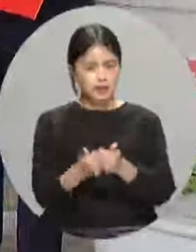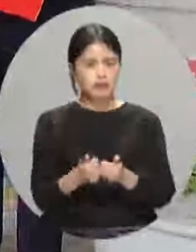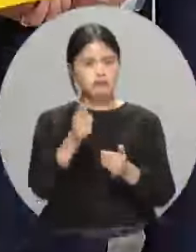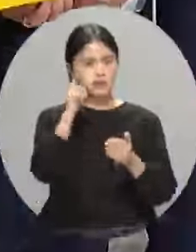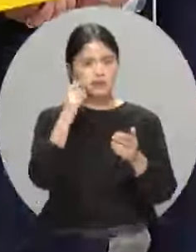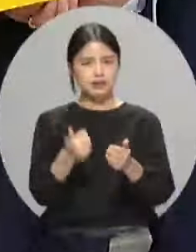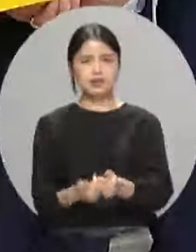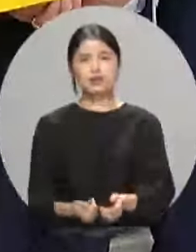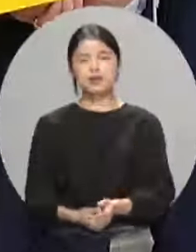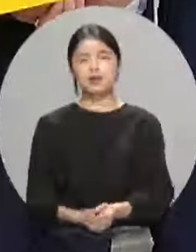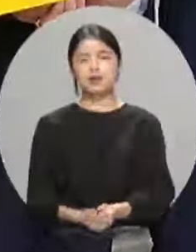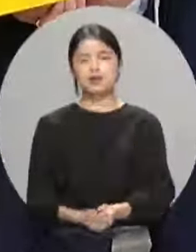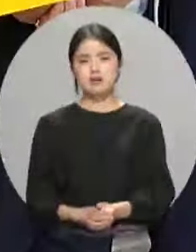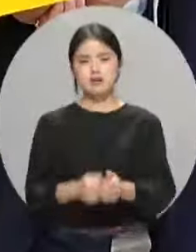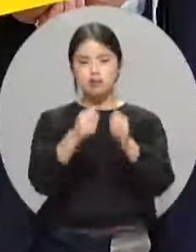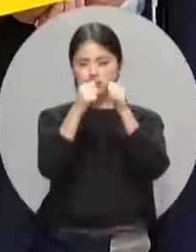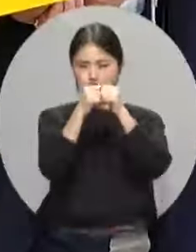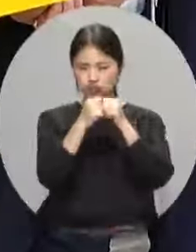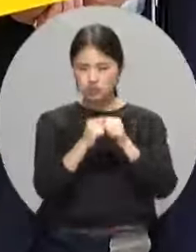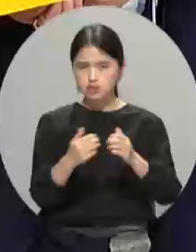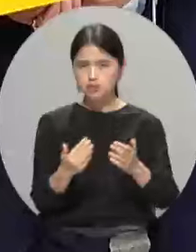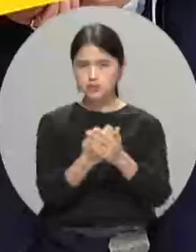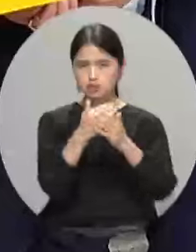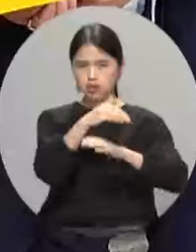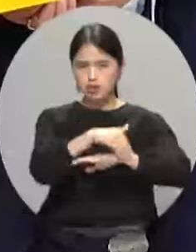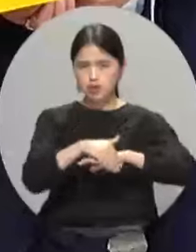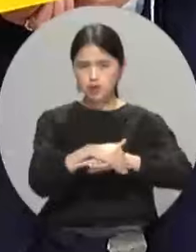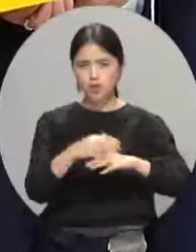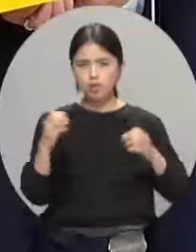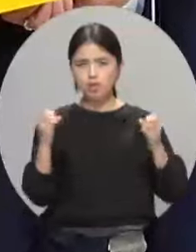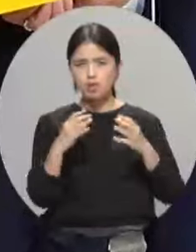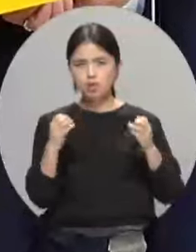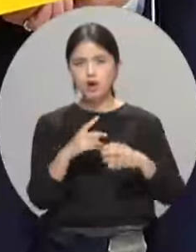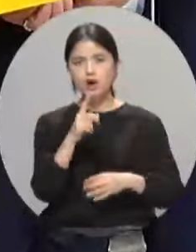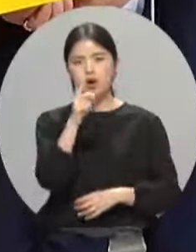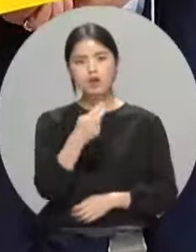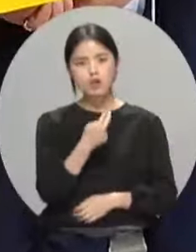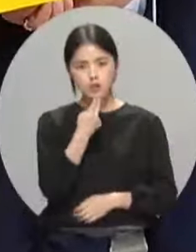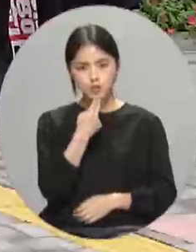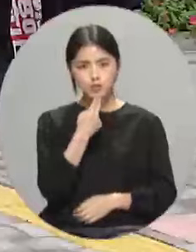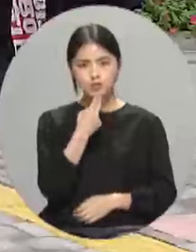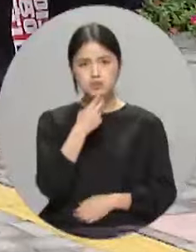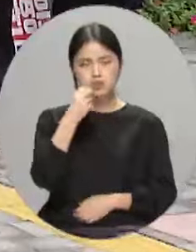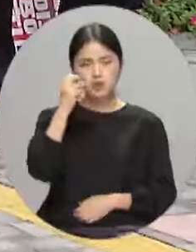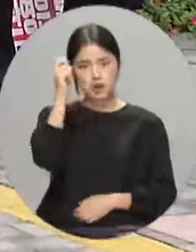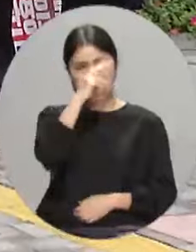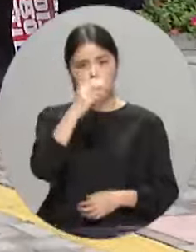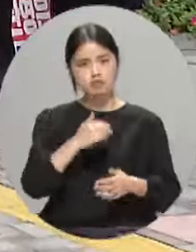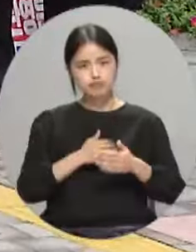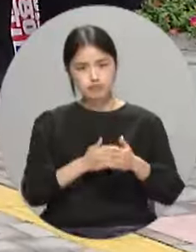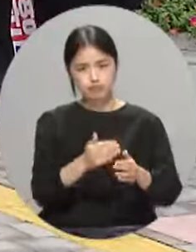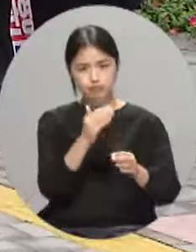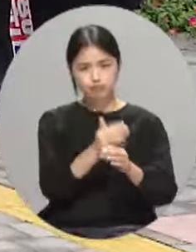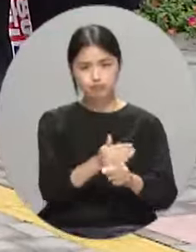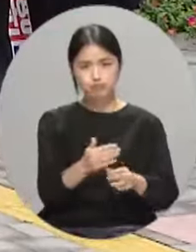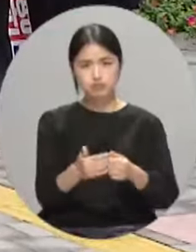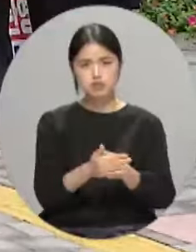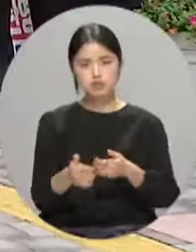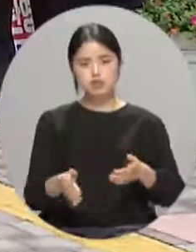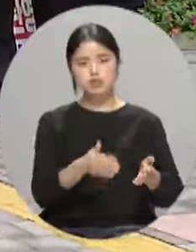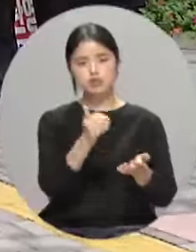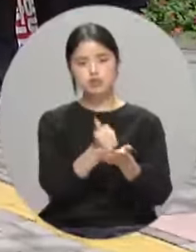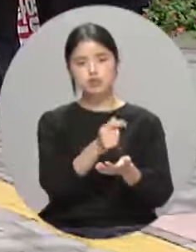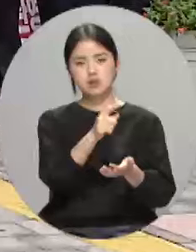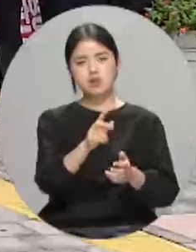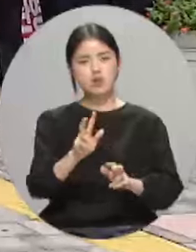반대하자! 구체적인 발전 계획이나 대화도 없이 막연하게 절차만 재추진되고 있다며 김 지사의